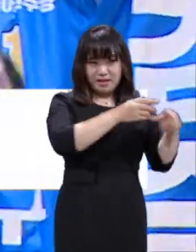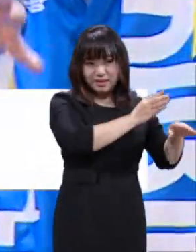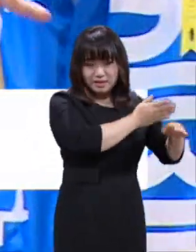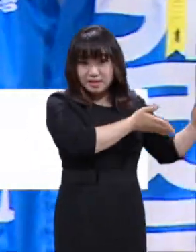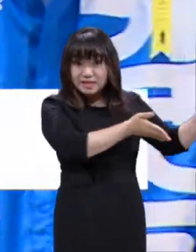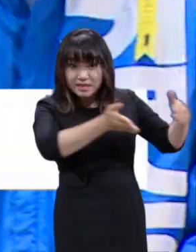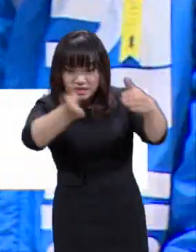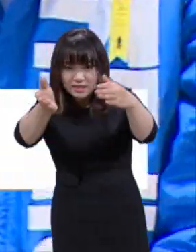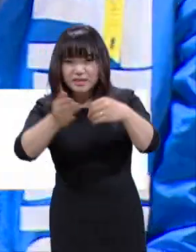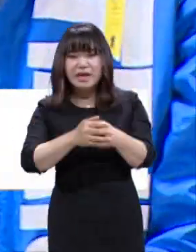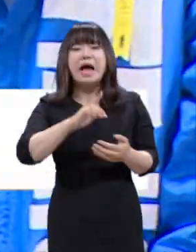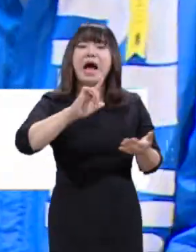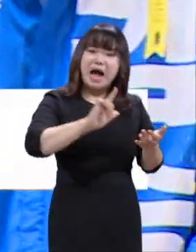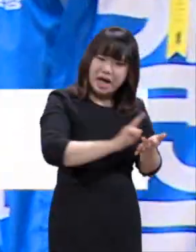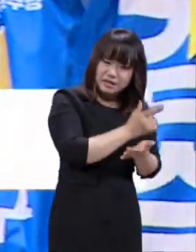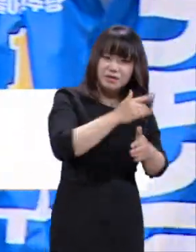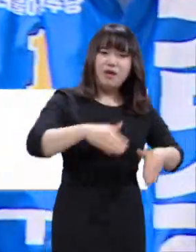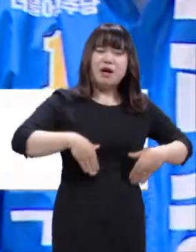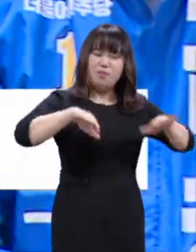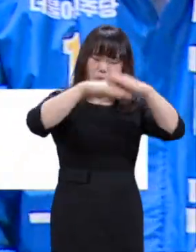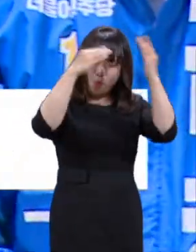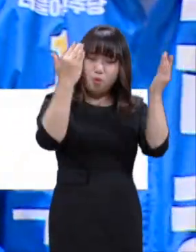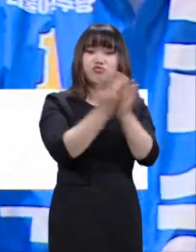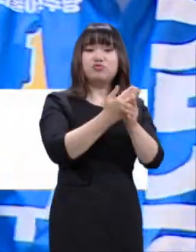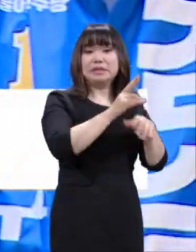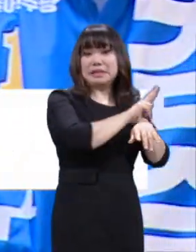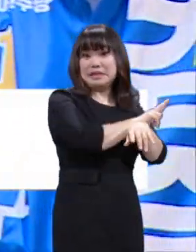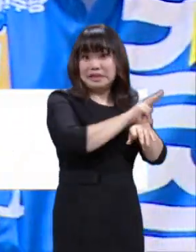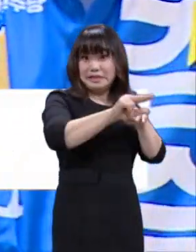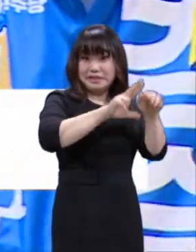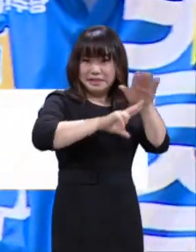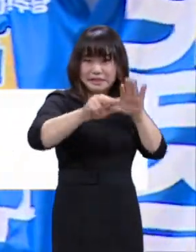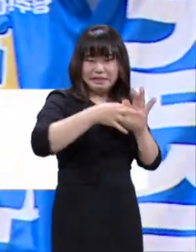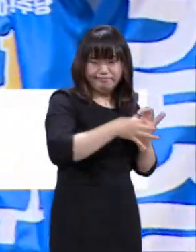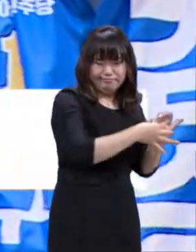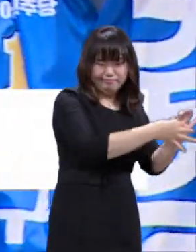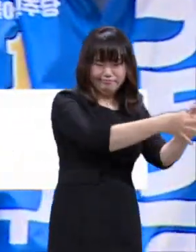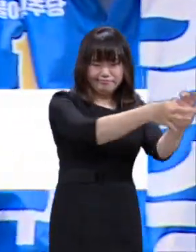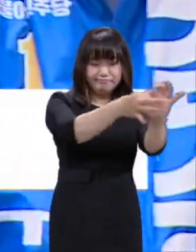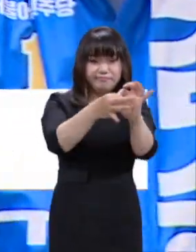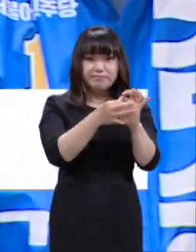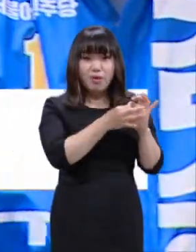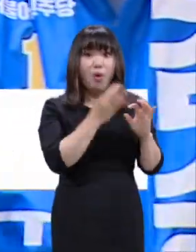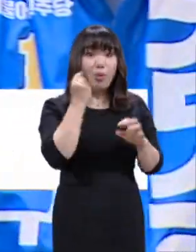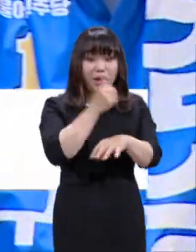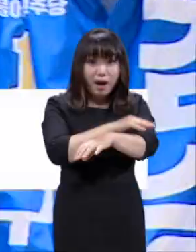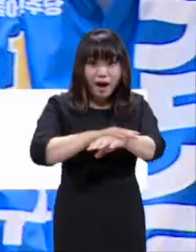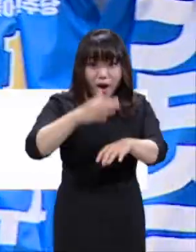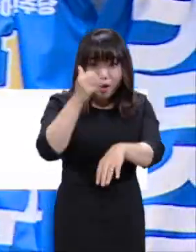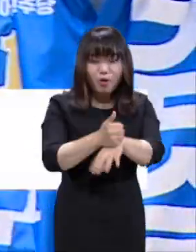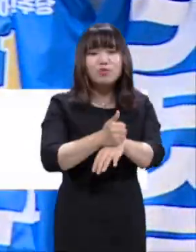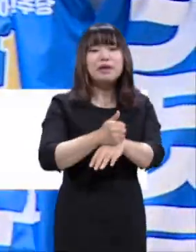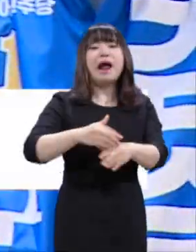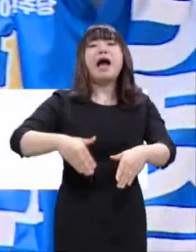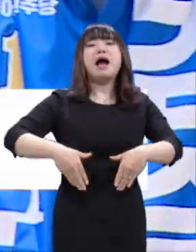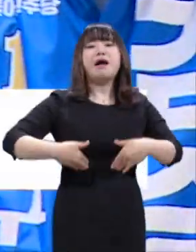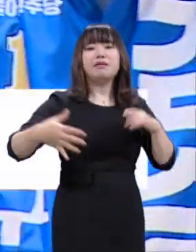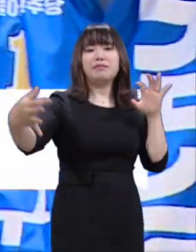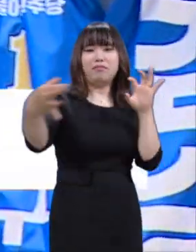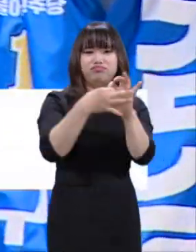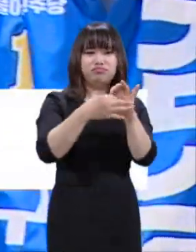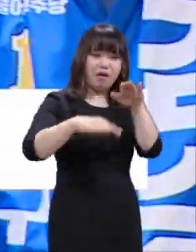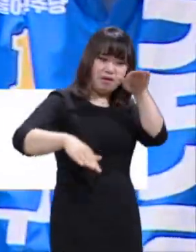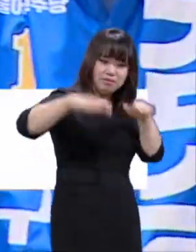이 강남을 위한 강서가 다 지하철망이 촘촘히 연결돼서 강남과의 인프라의 그러한